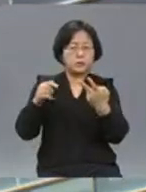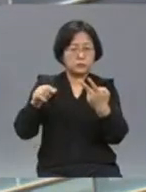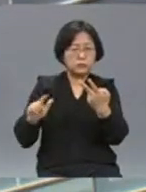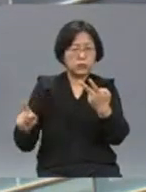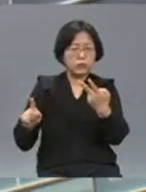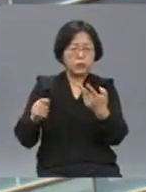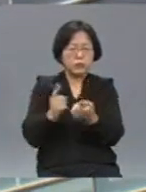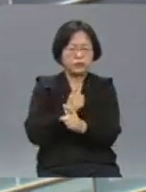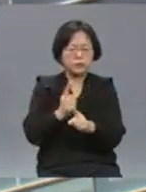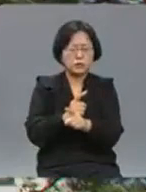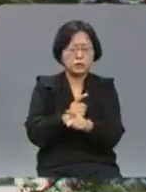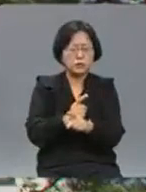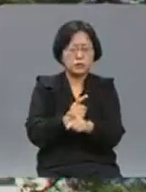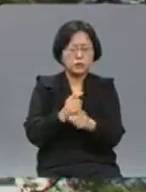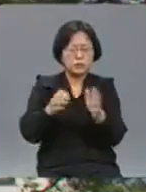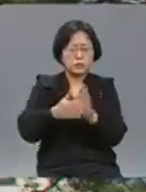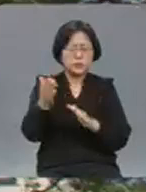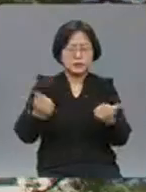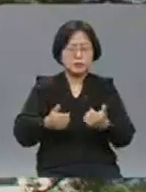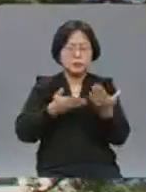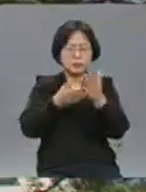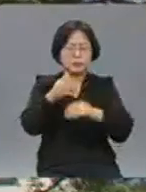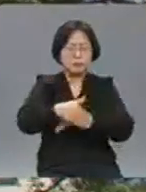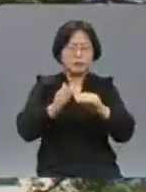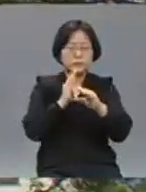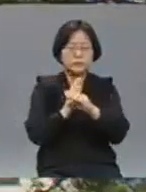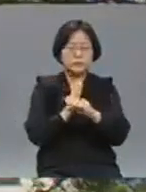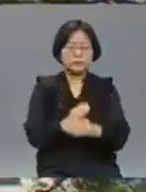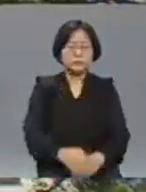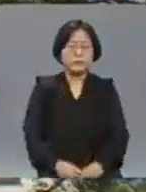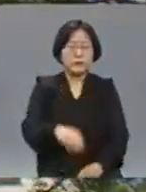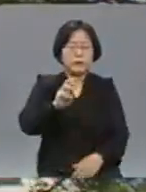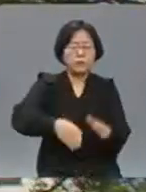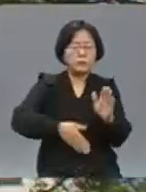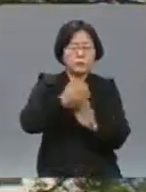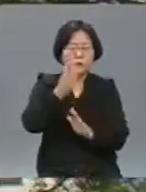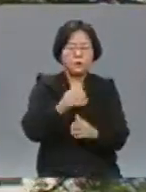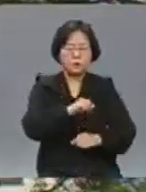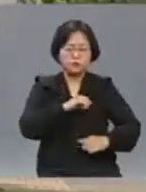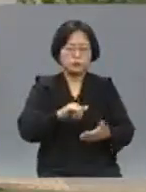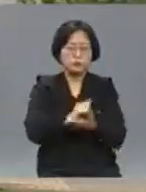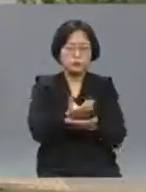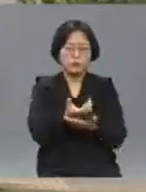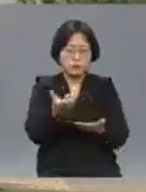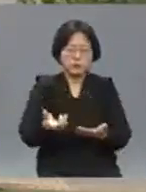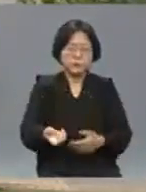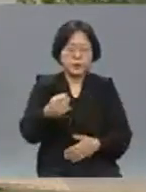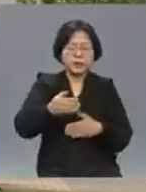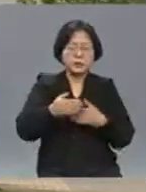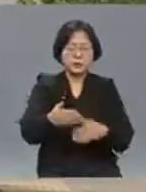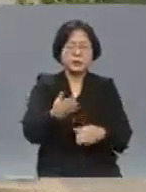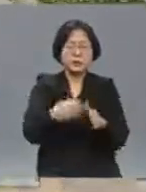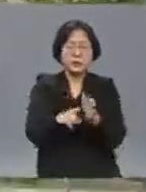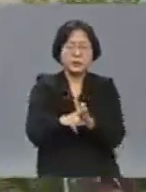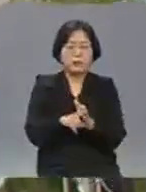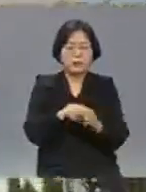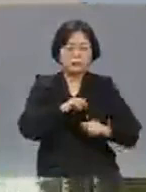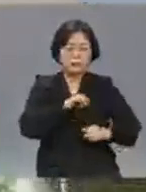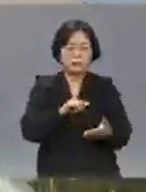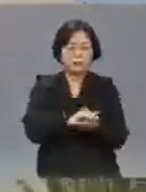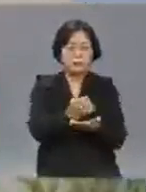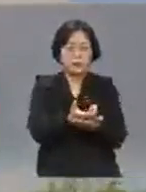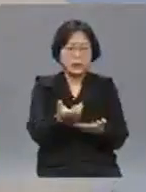개편안을 광주시의회에 제출할 계획이라고 밝혔습니다. 광주시는 군공항 이전을 신속하게 추진하기 위해